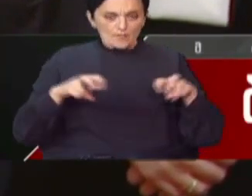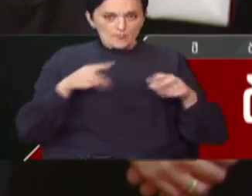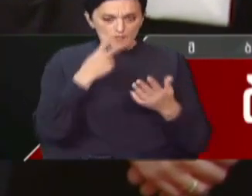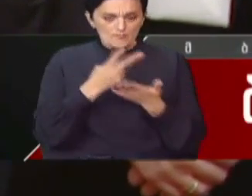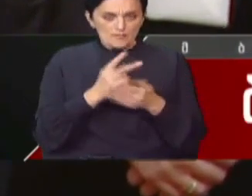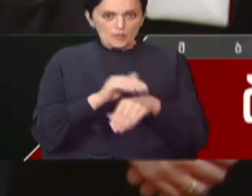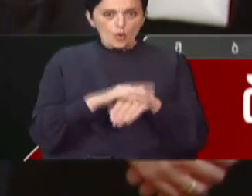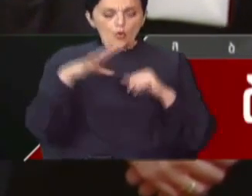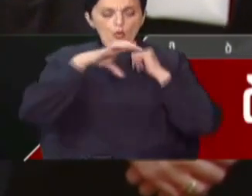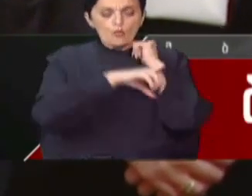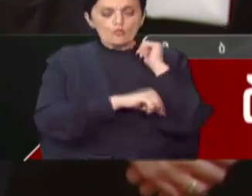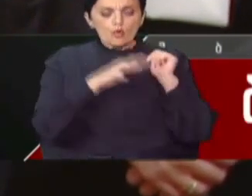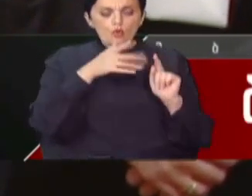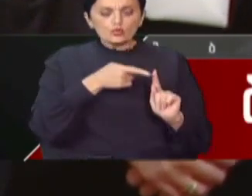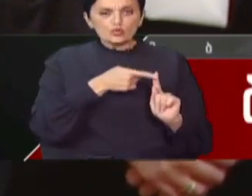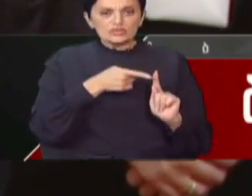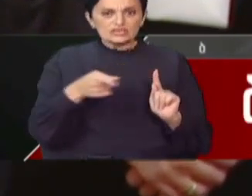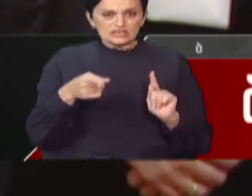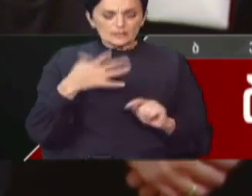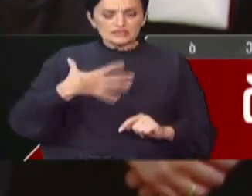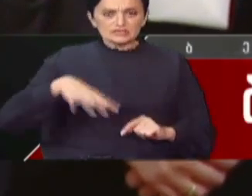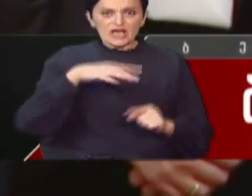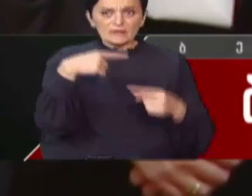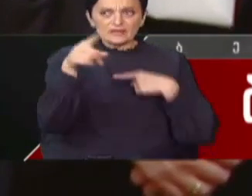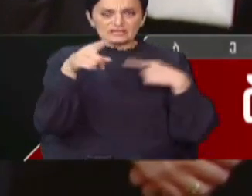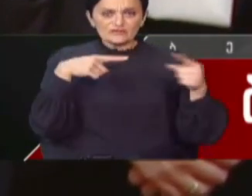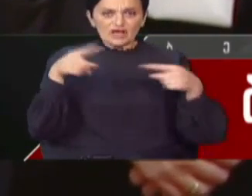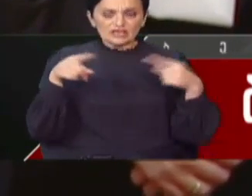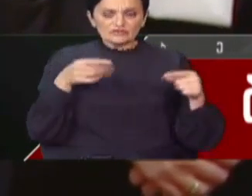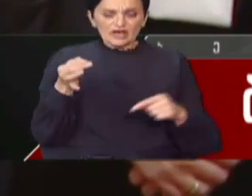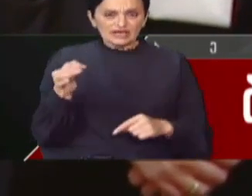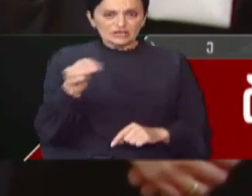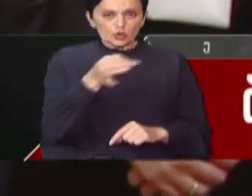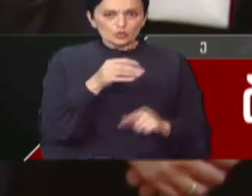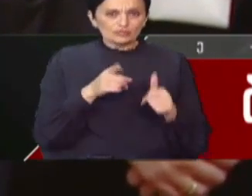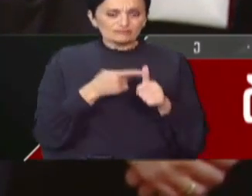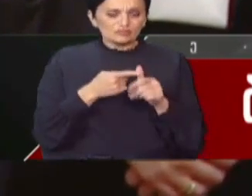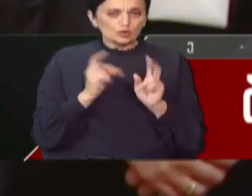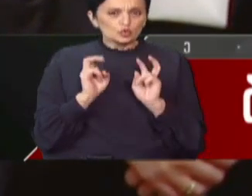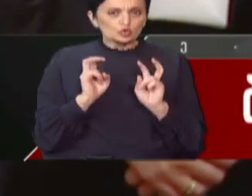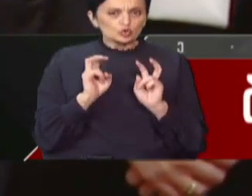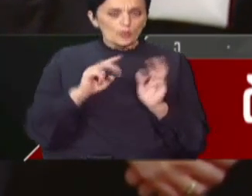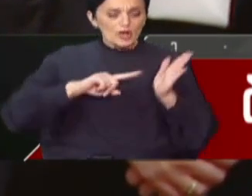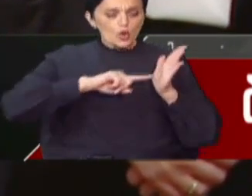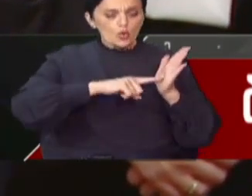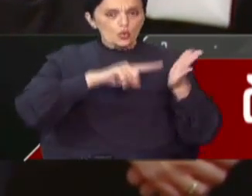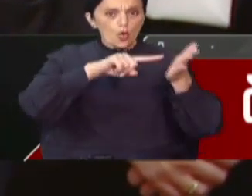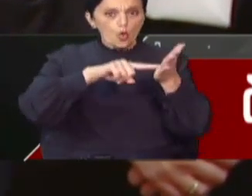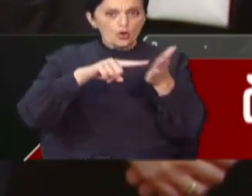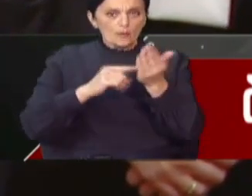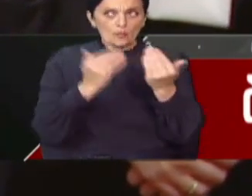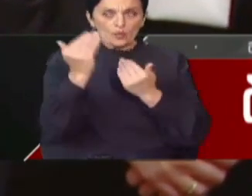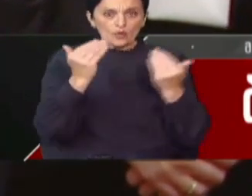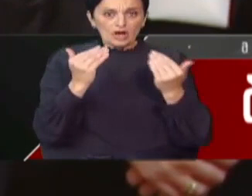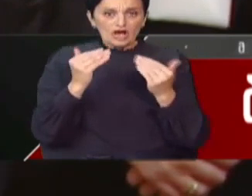მიხედვითაც ბოლო წლების განმავლობაში საქართველოს სხვადასხვა რეგიონში ეგრეთ წოდებული ლოკაციებზე